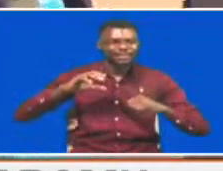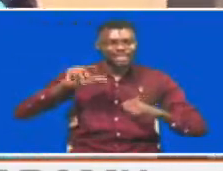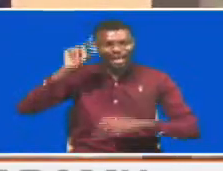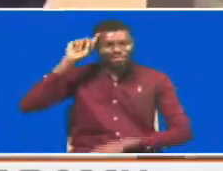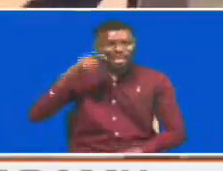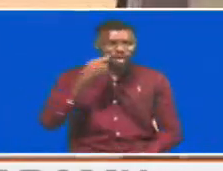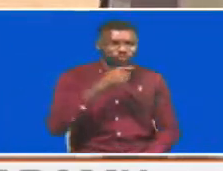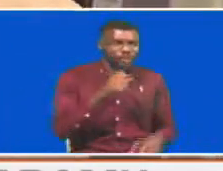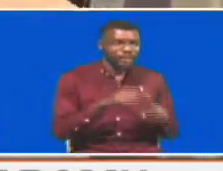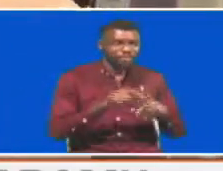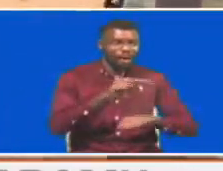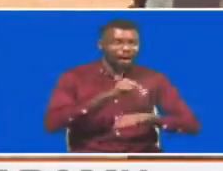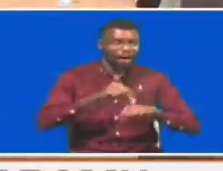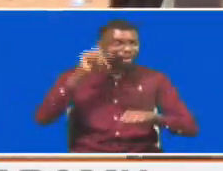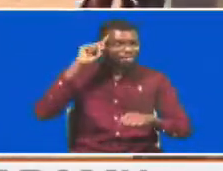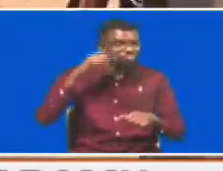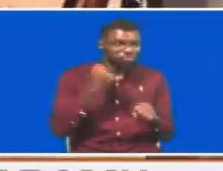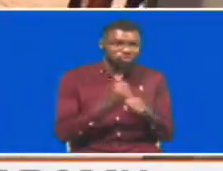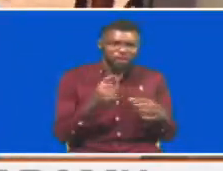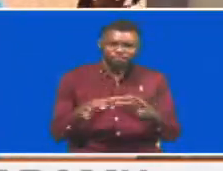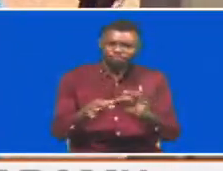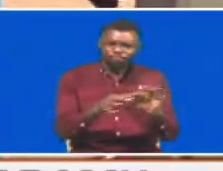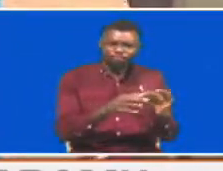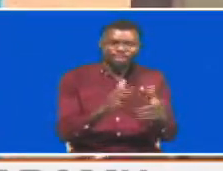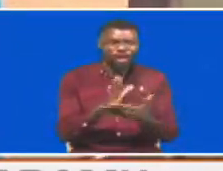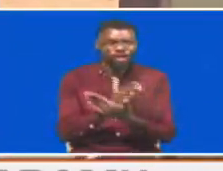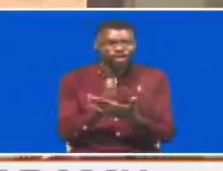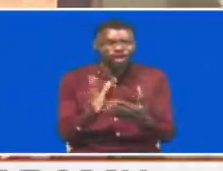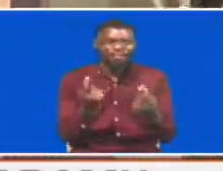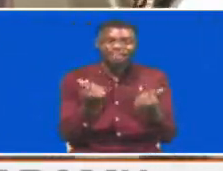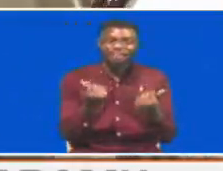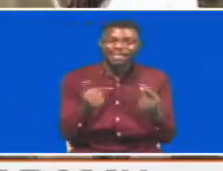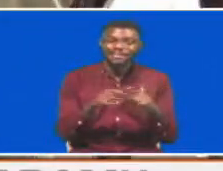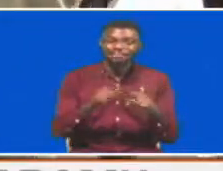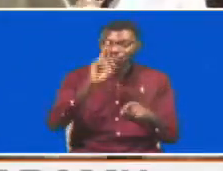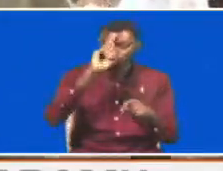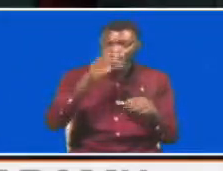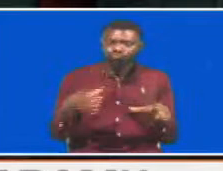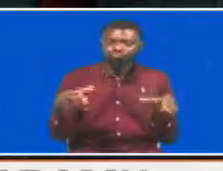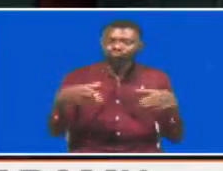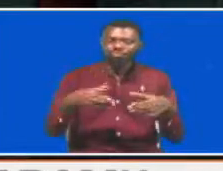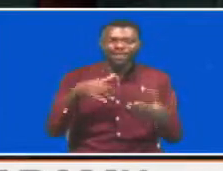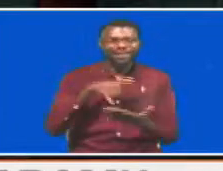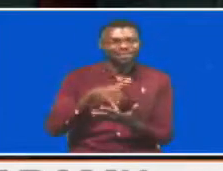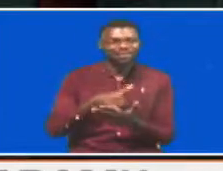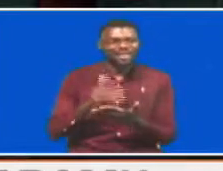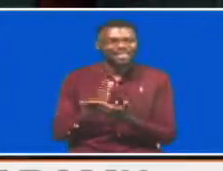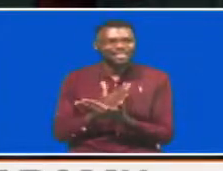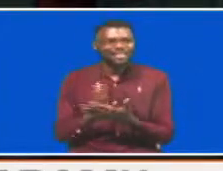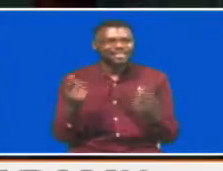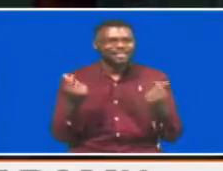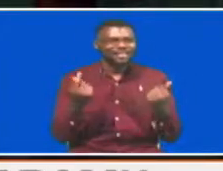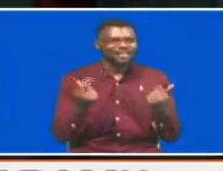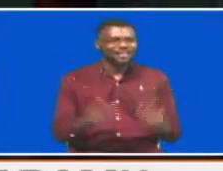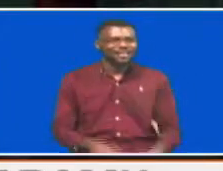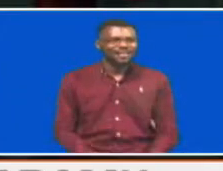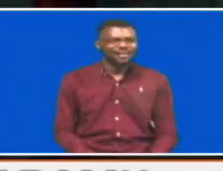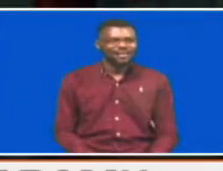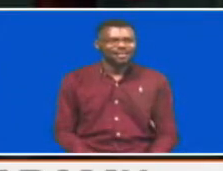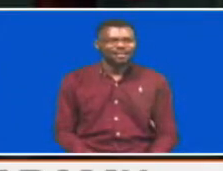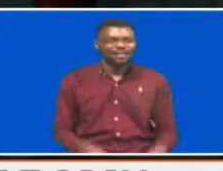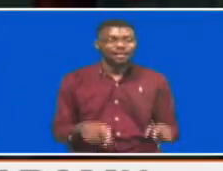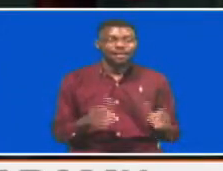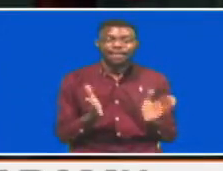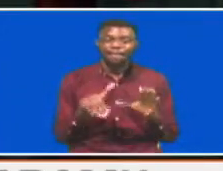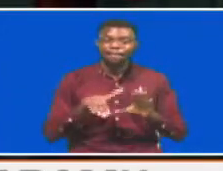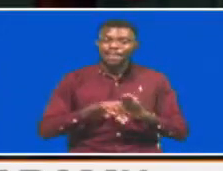serikali ya kitaifa pamoja na wakuu katika idara ya polisi. The commission has a toll-free line that members